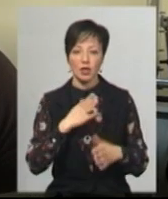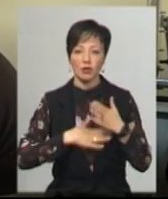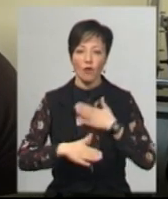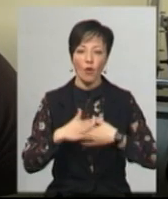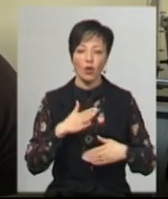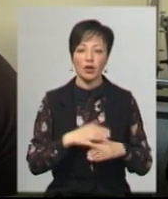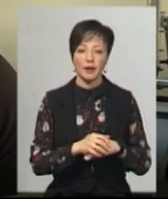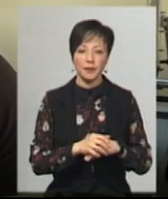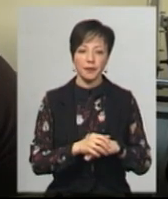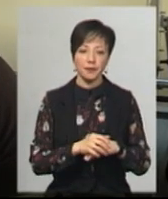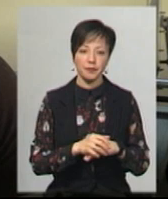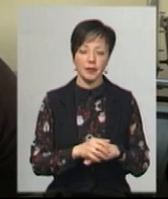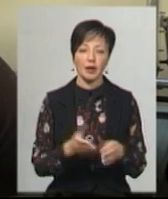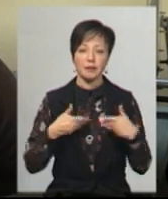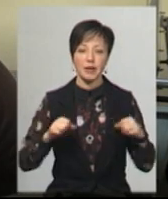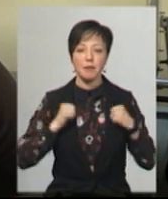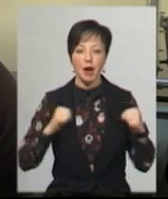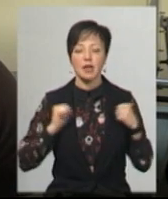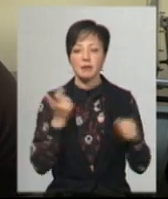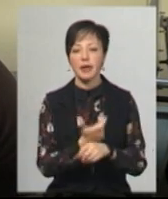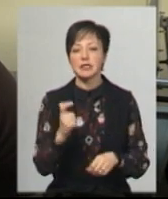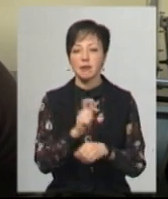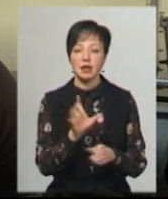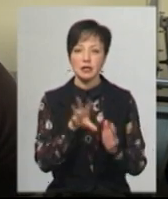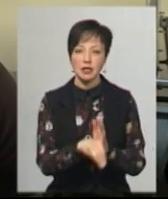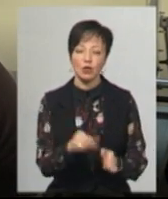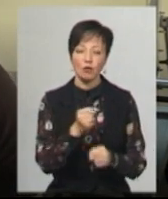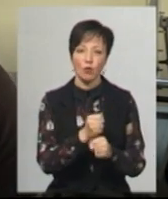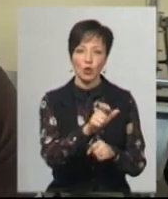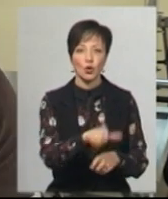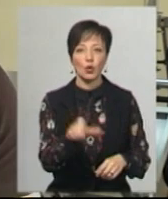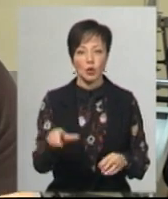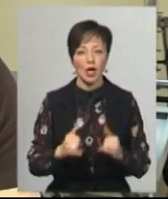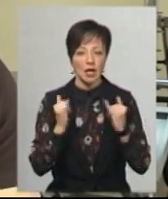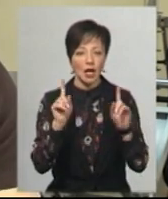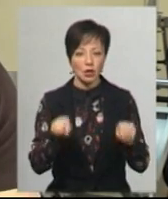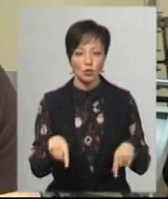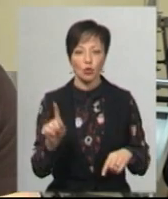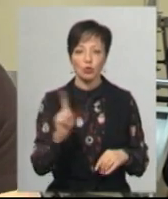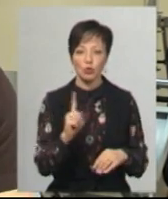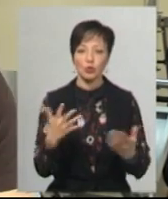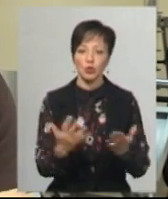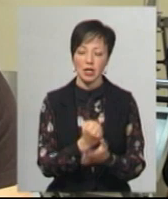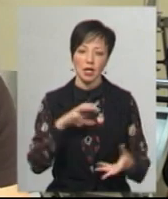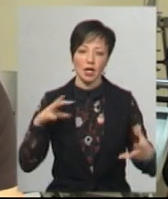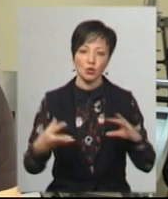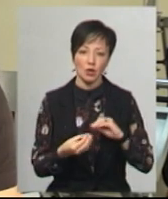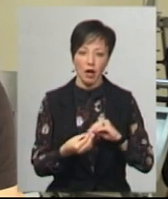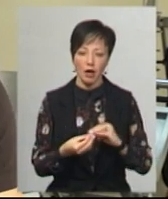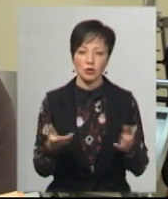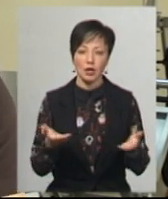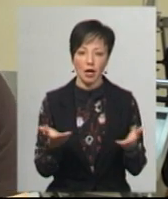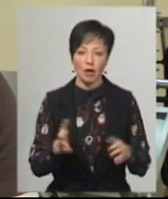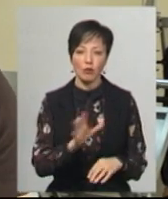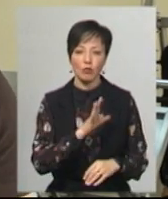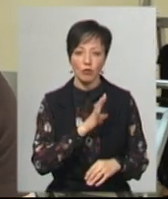довольні. Ми намагались максимально задіяти людей в роботу для того, щоб досягти результату,